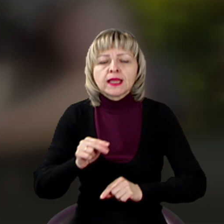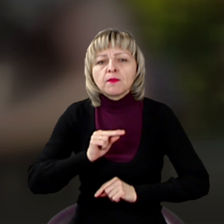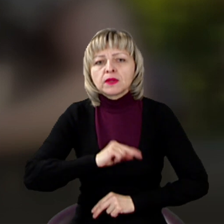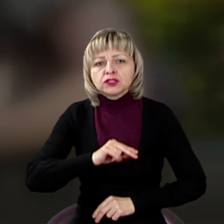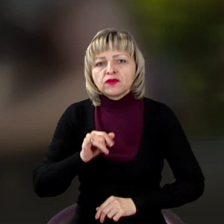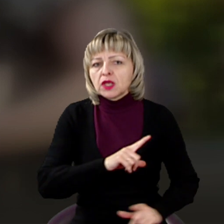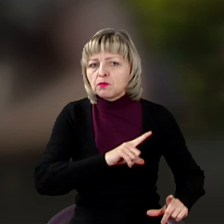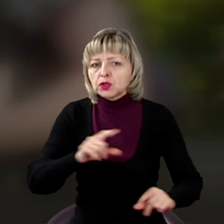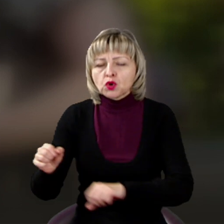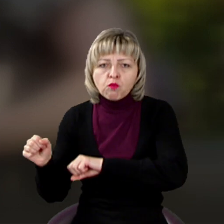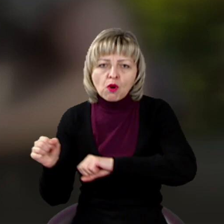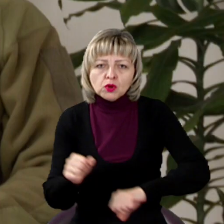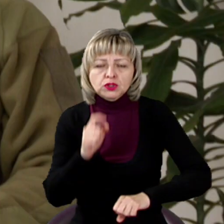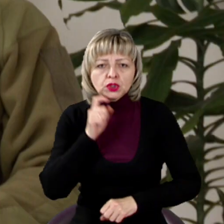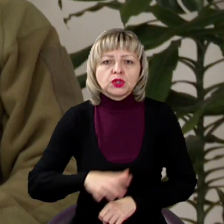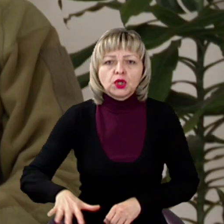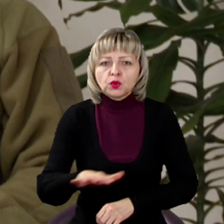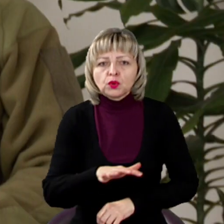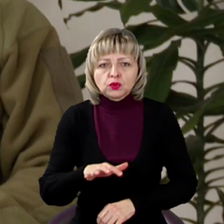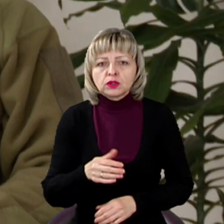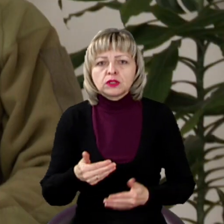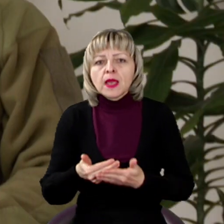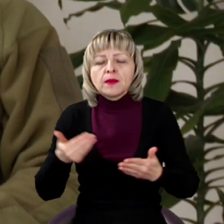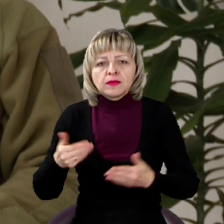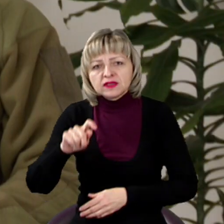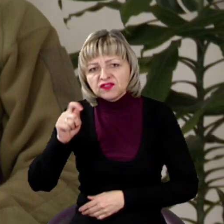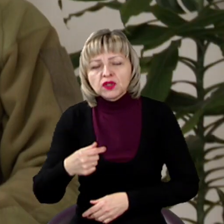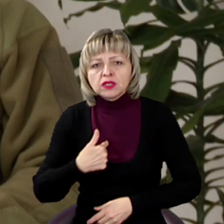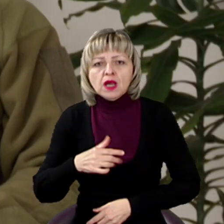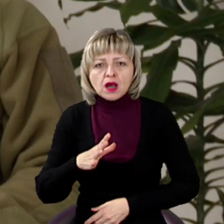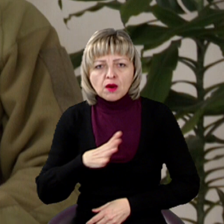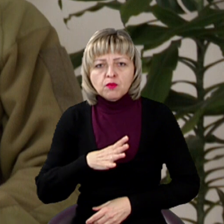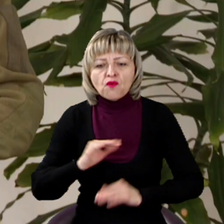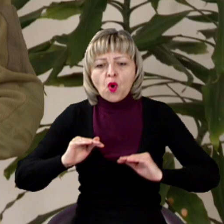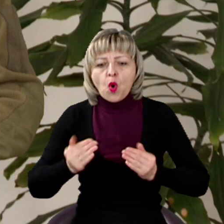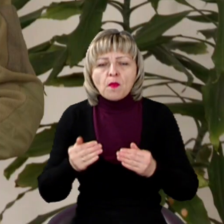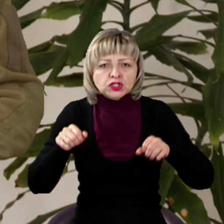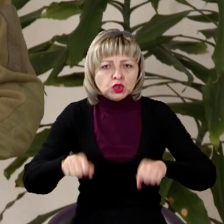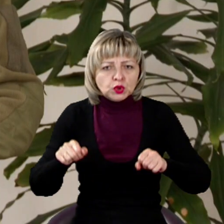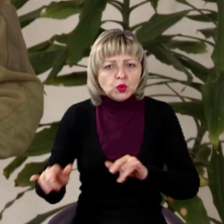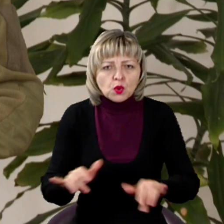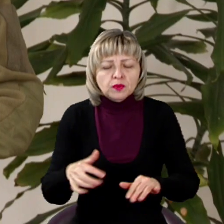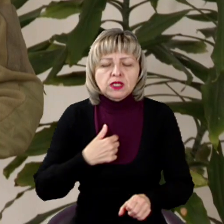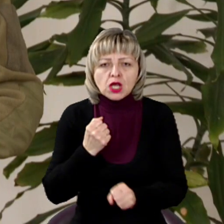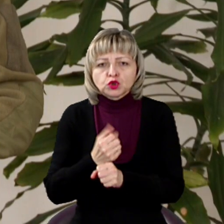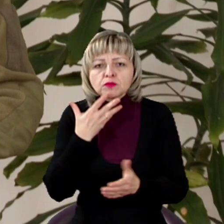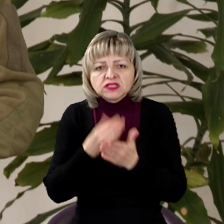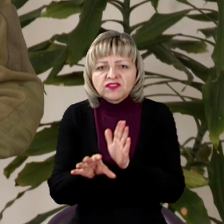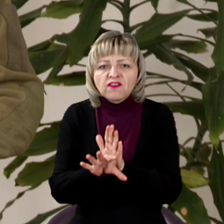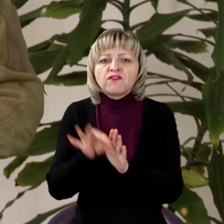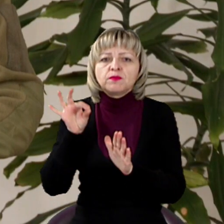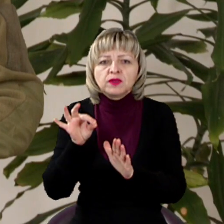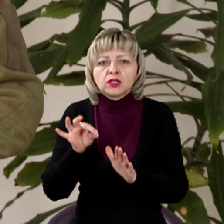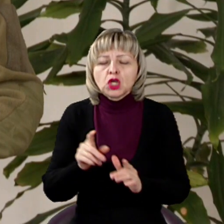пішов боронити Україну. До повномасштабної війни я був обмежено придатний. Я зробив свій вибір, що їхати